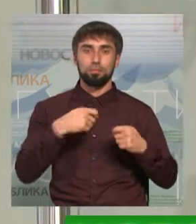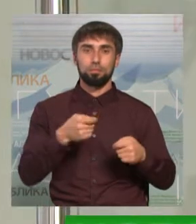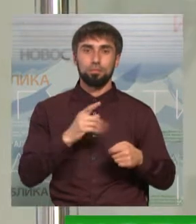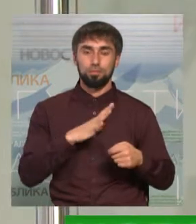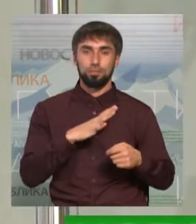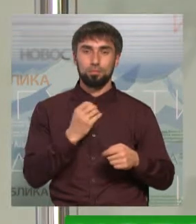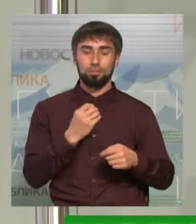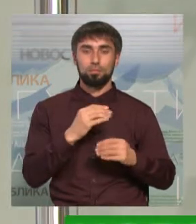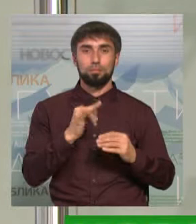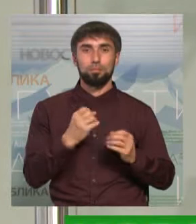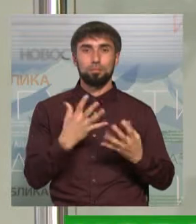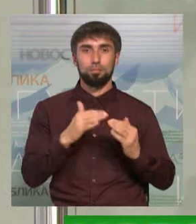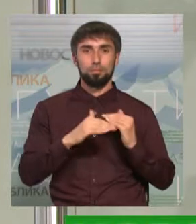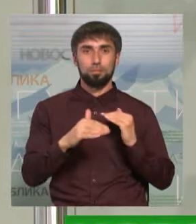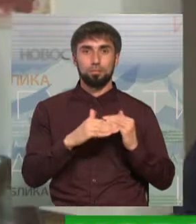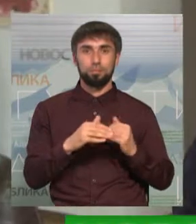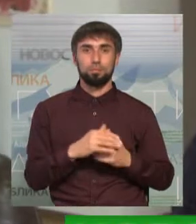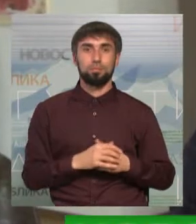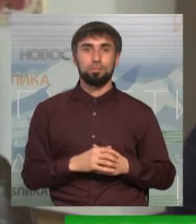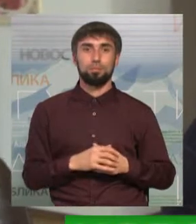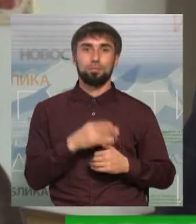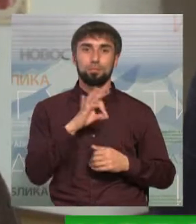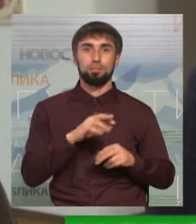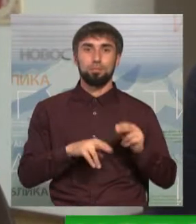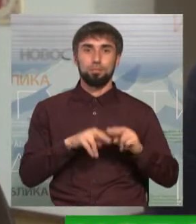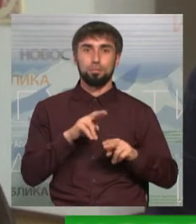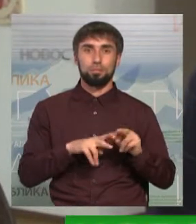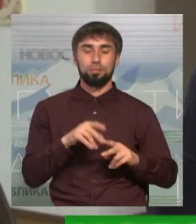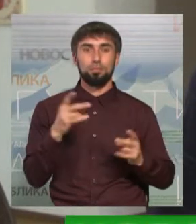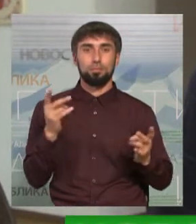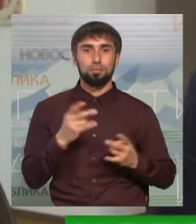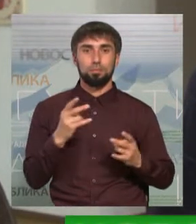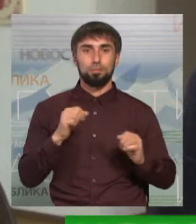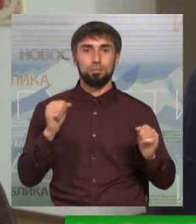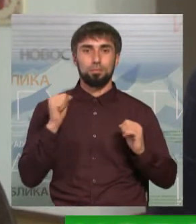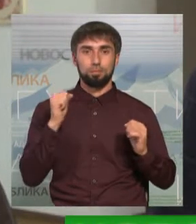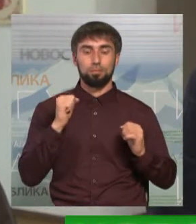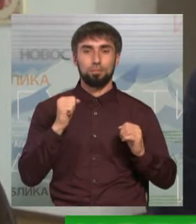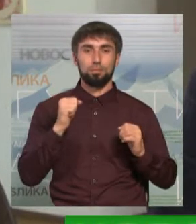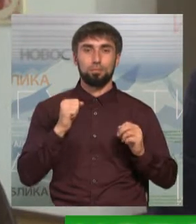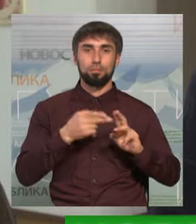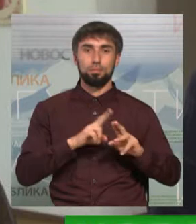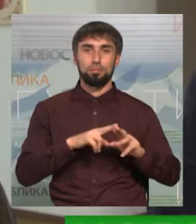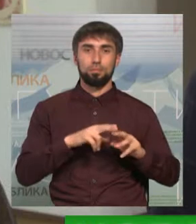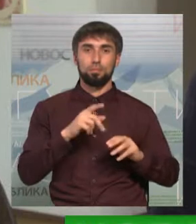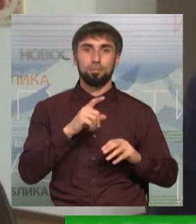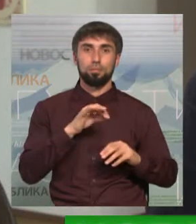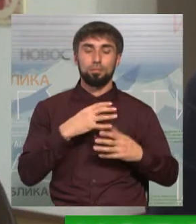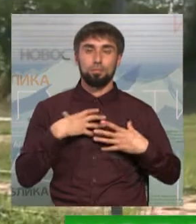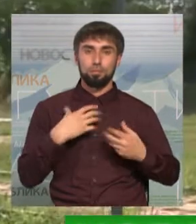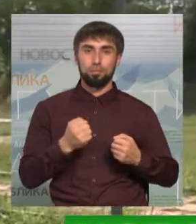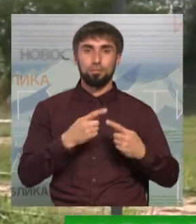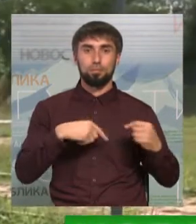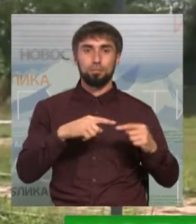нескольких площадок. Также подана заявка о строительстве необходимых физкультурно-оздоровительных комплексов в тех сельских поселениях, где